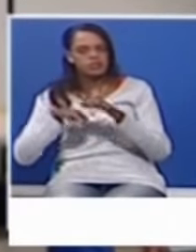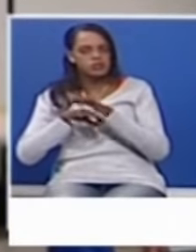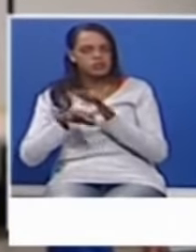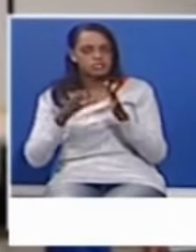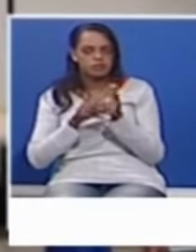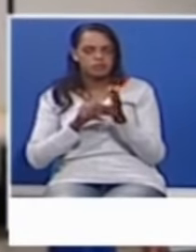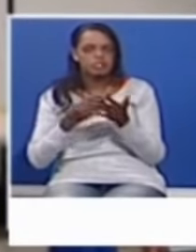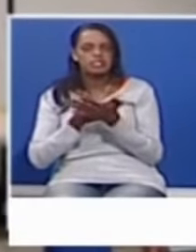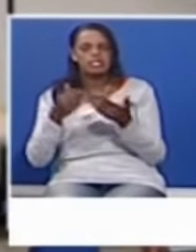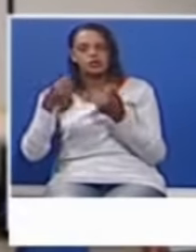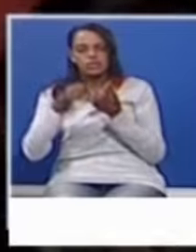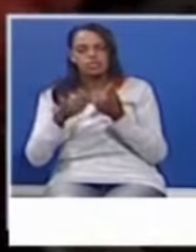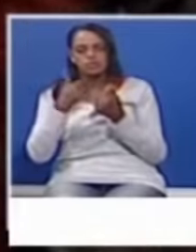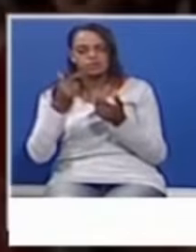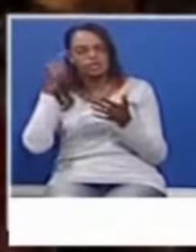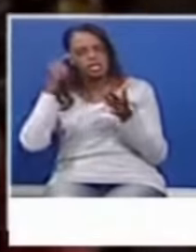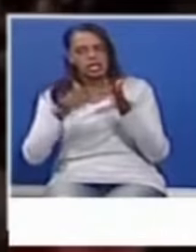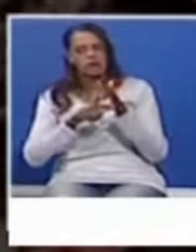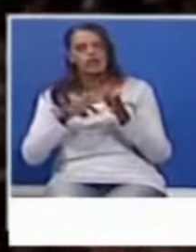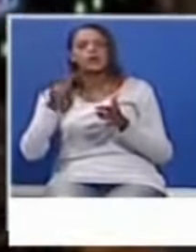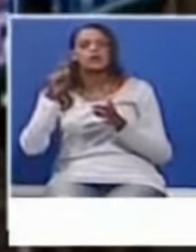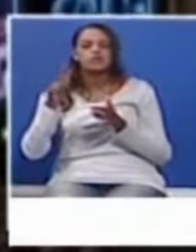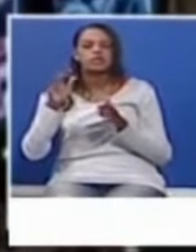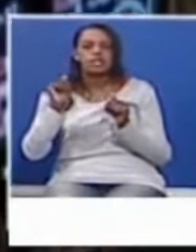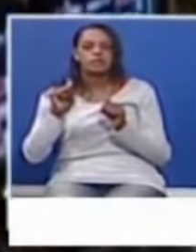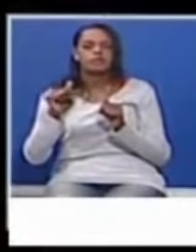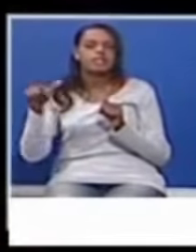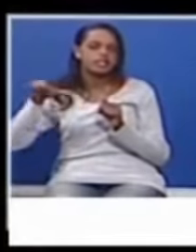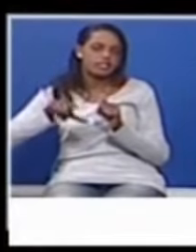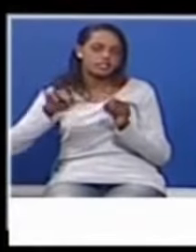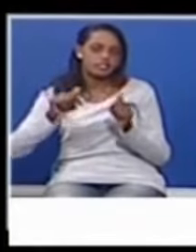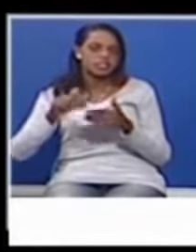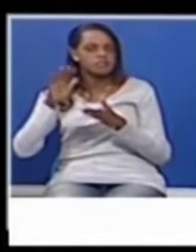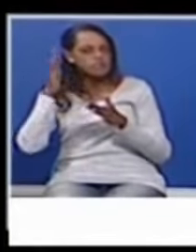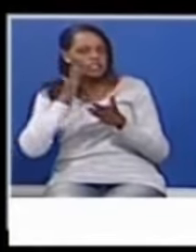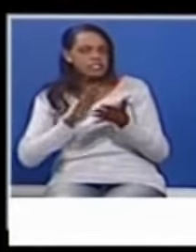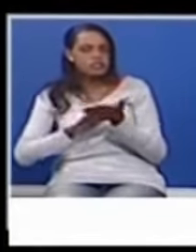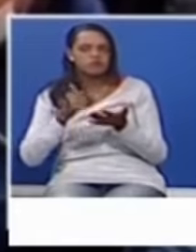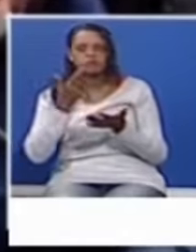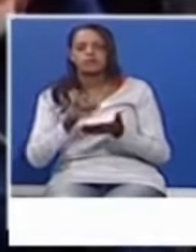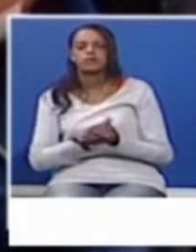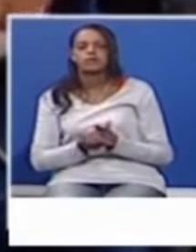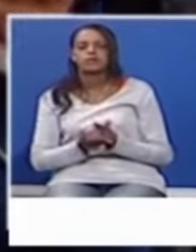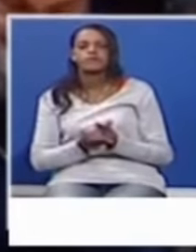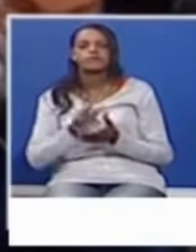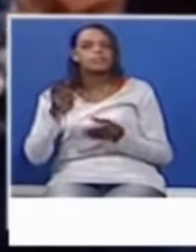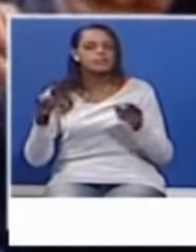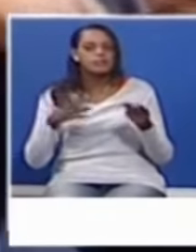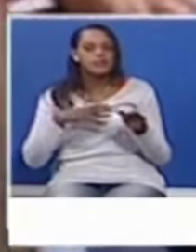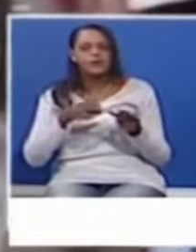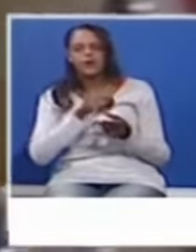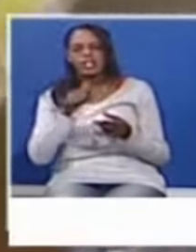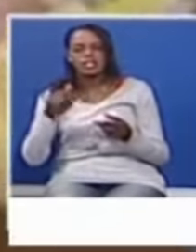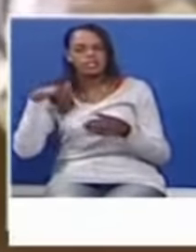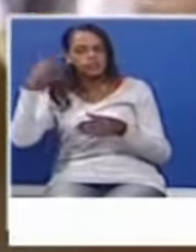هاقراتن نخي قدان بزبع علاما نشمون تا كاب ايران ندادي زقتو هاقرات حدقت قيرو لن كمزلو يقلت ازي كمزيلن كلو ايران